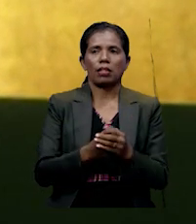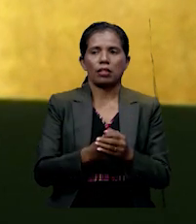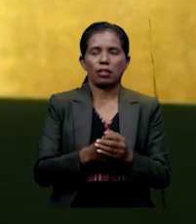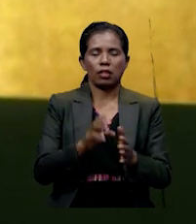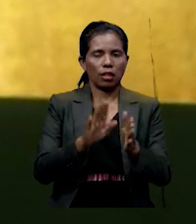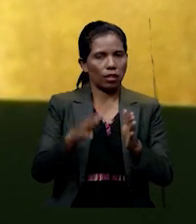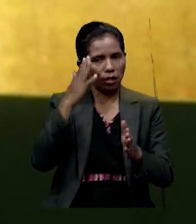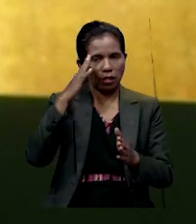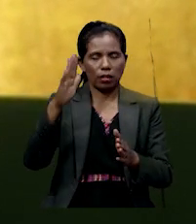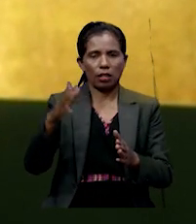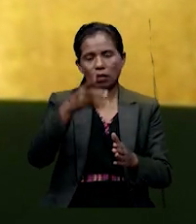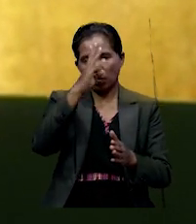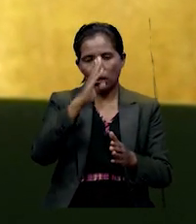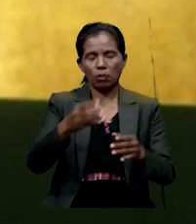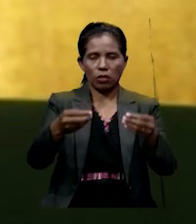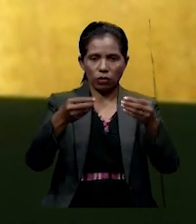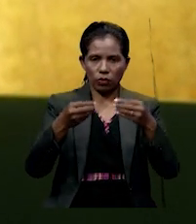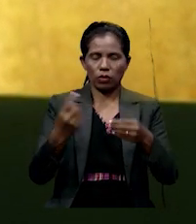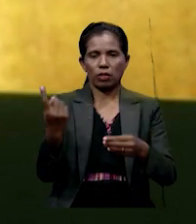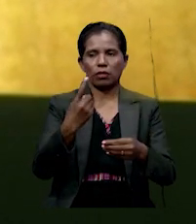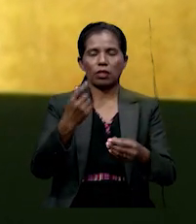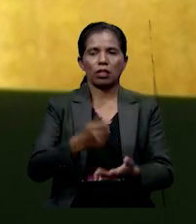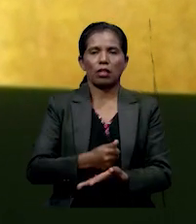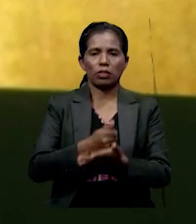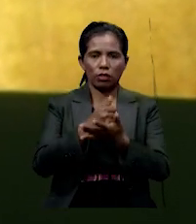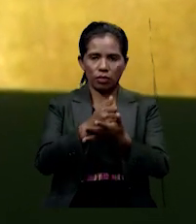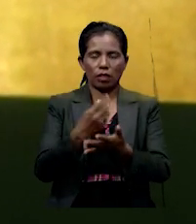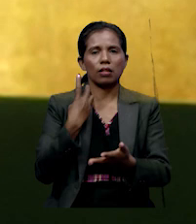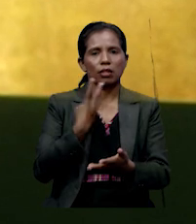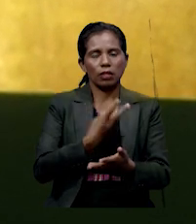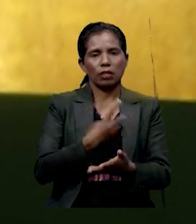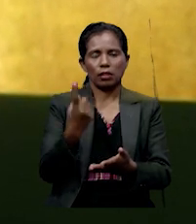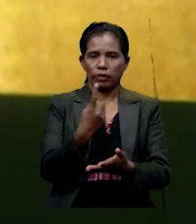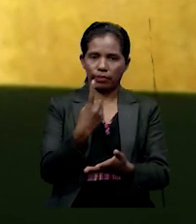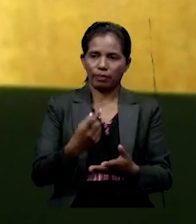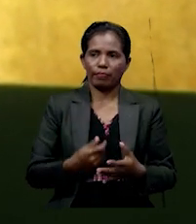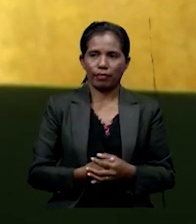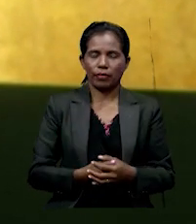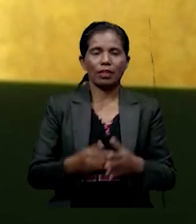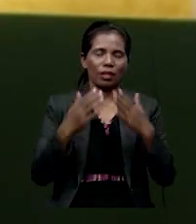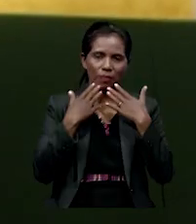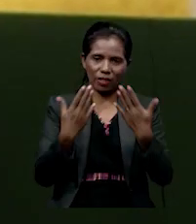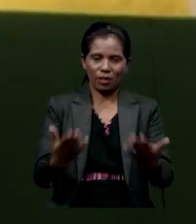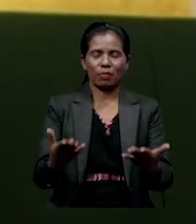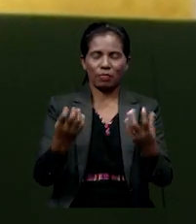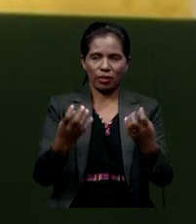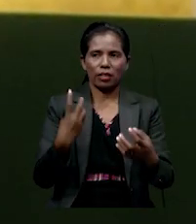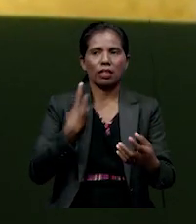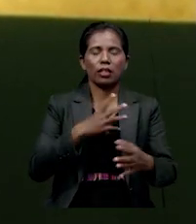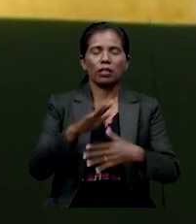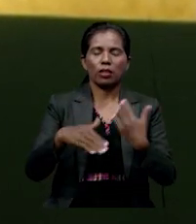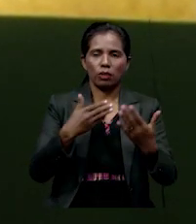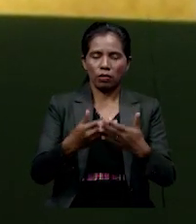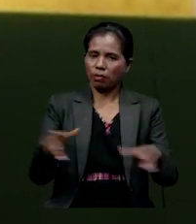tahu Tuhan memiliki kriterinya sendiri. Jadi terima kasih banyak. Minta hotunia